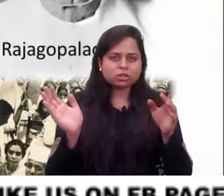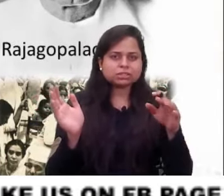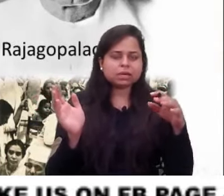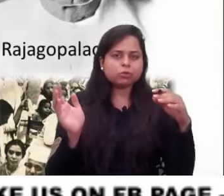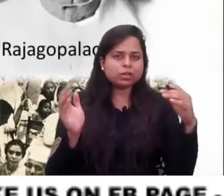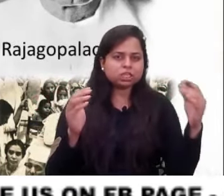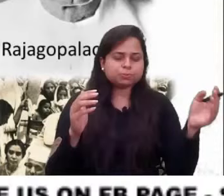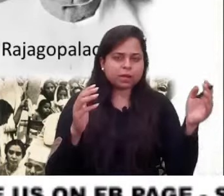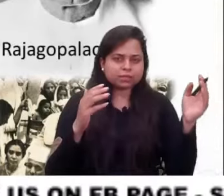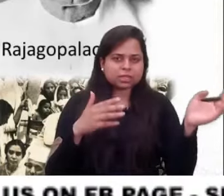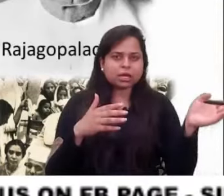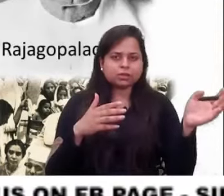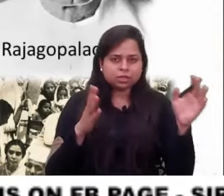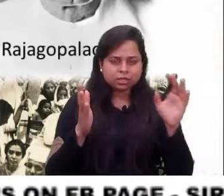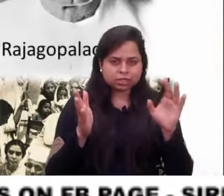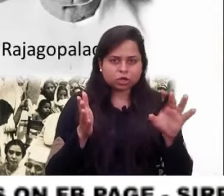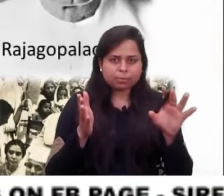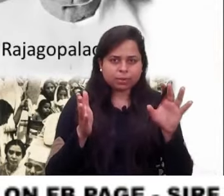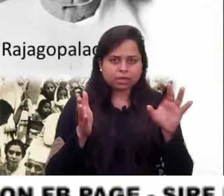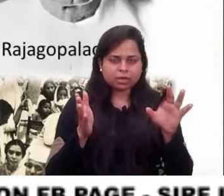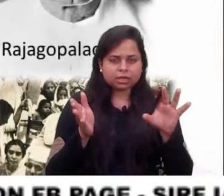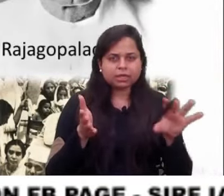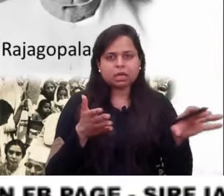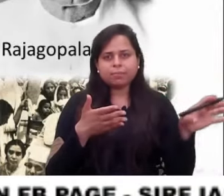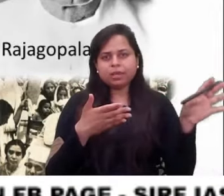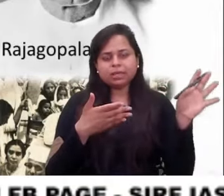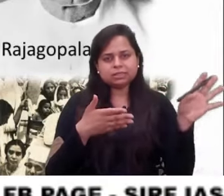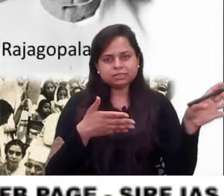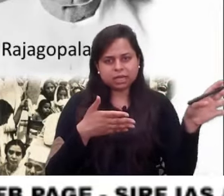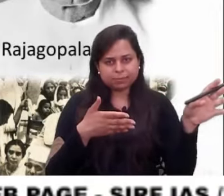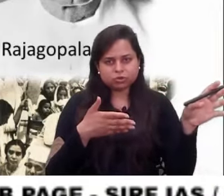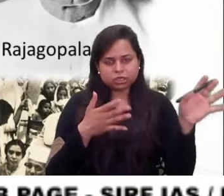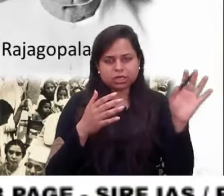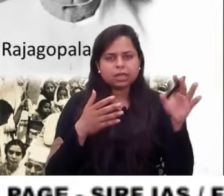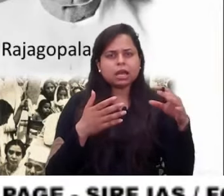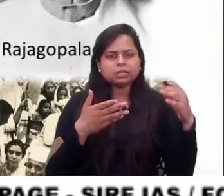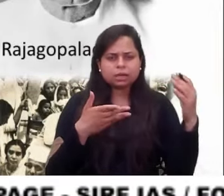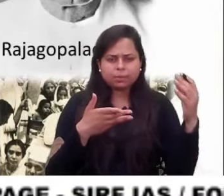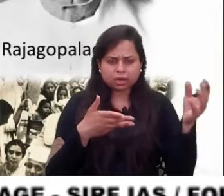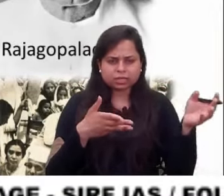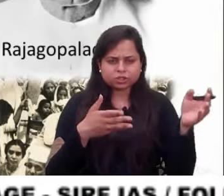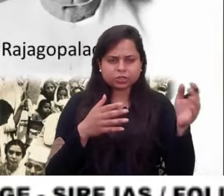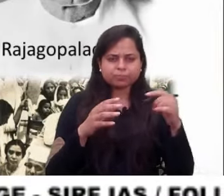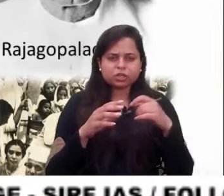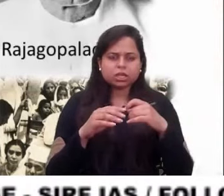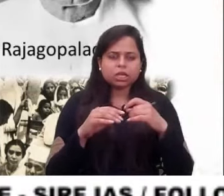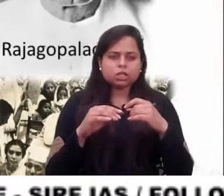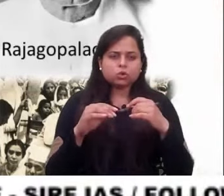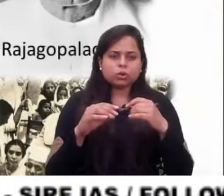जिसे पाकिस्तान के तौर पर मानने लगे यहां पर इस साइड से